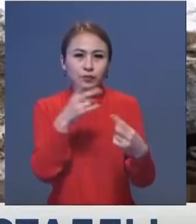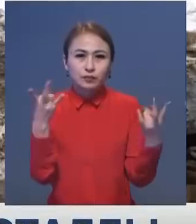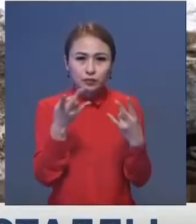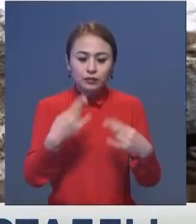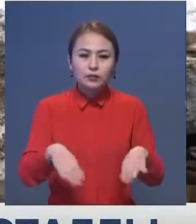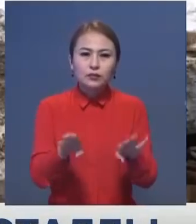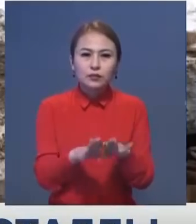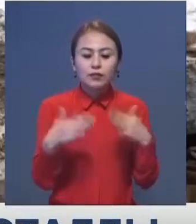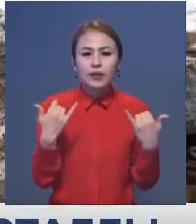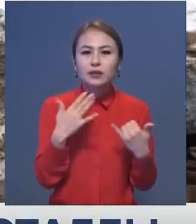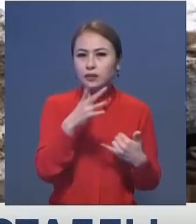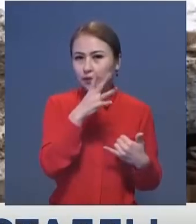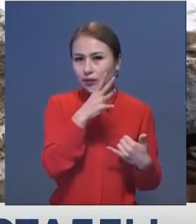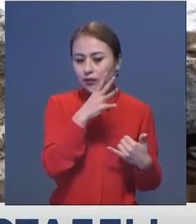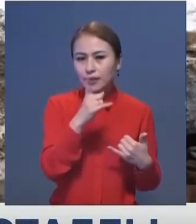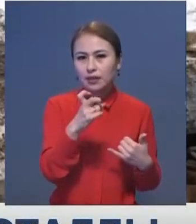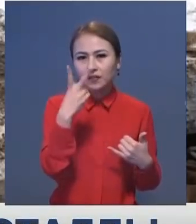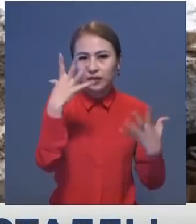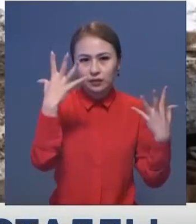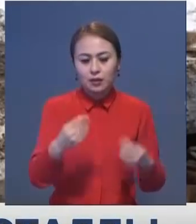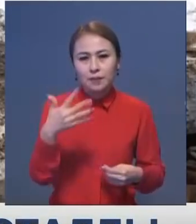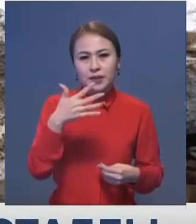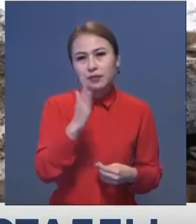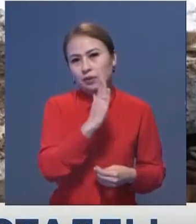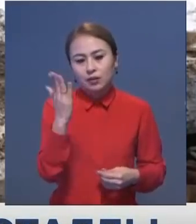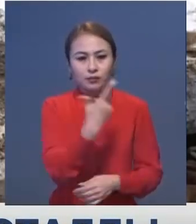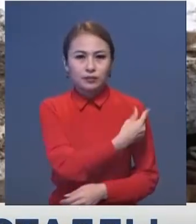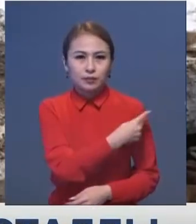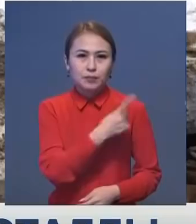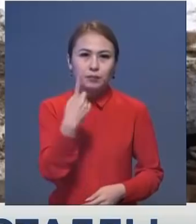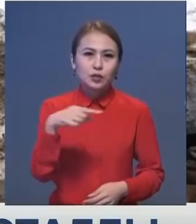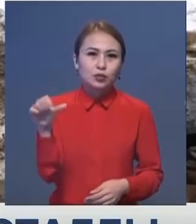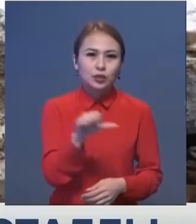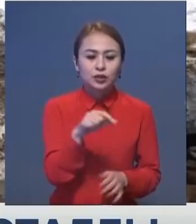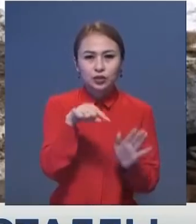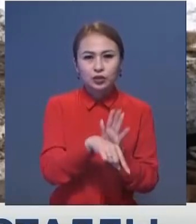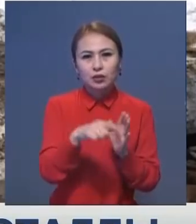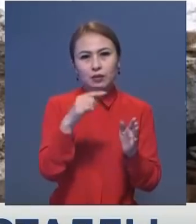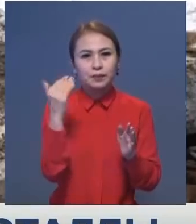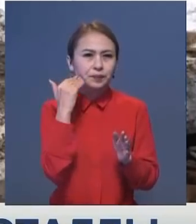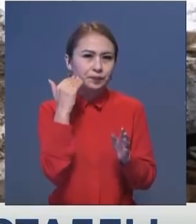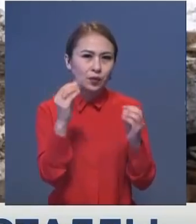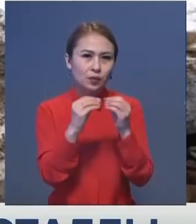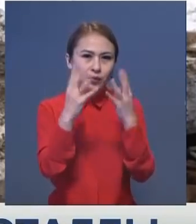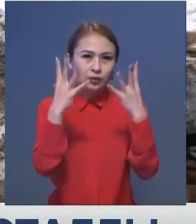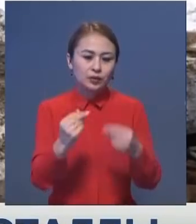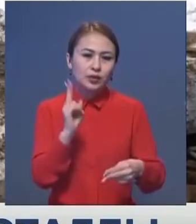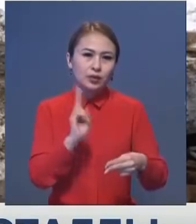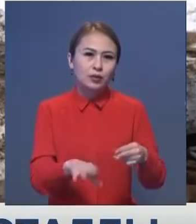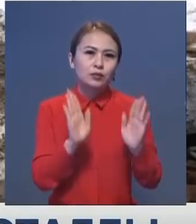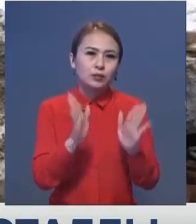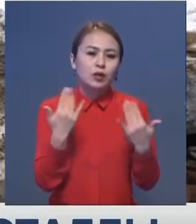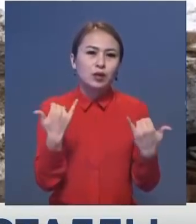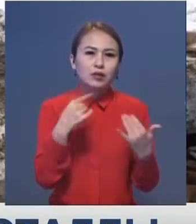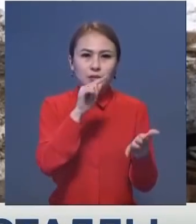ішінде бірінші қазір күнгіде 2 күннің ішінде 5000-ден артық құстар егілді. Бір жұманың ішінде әркес 10 күннің ішінде бітіреміз деген ойымыз бар. Өйткені